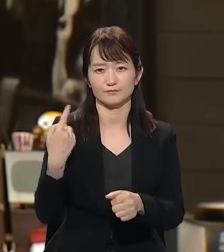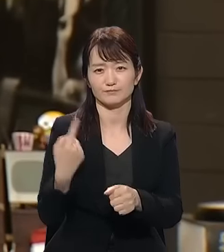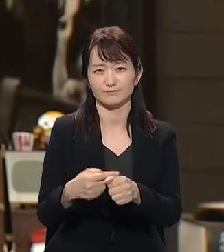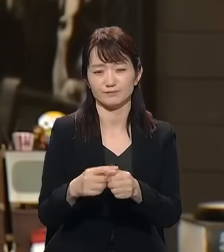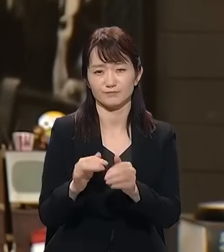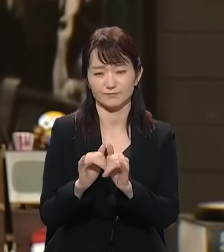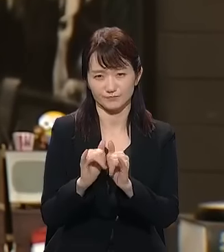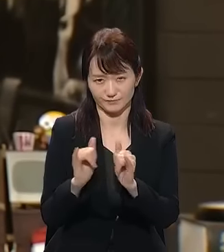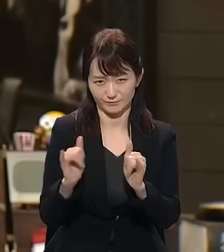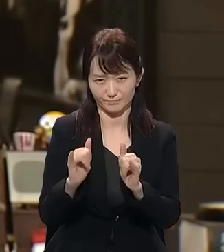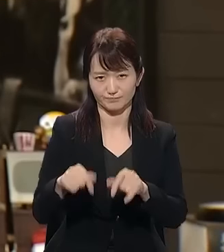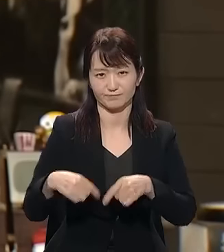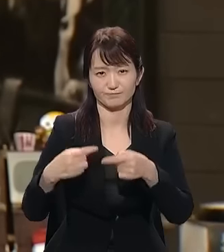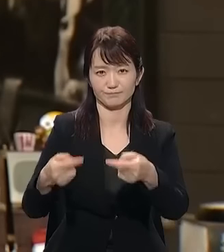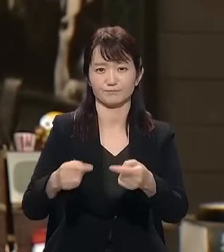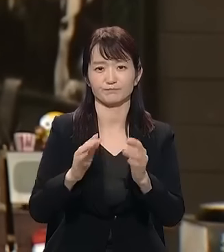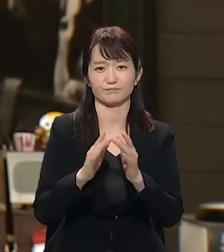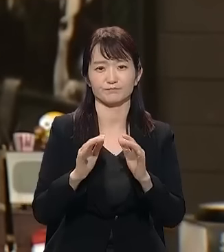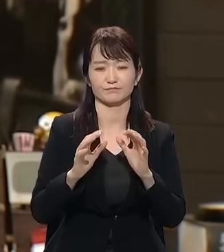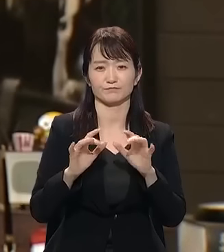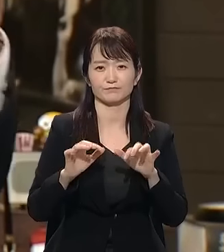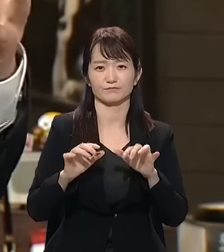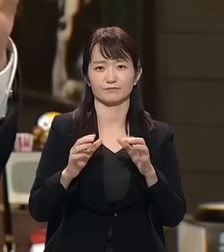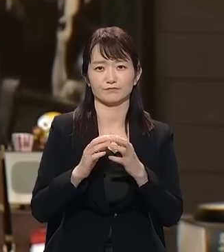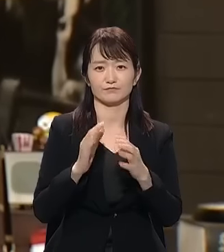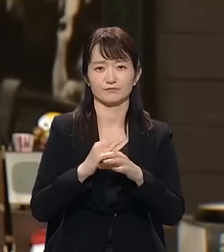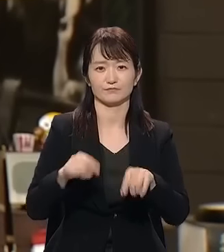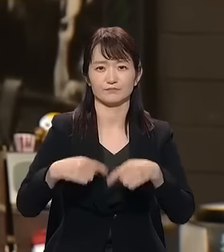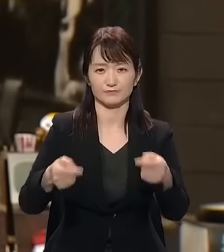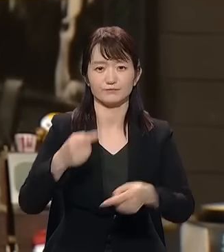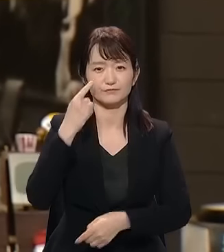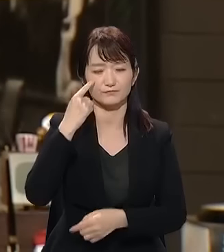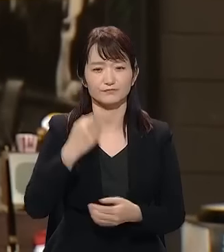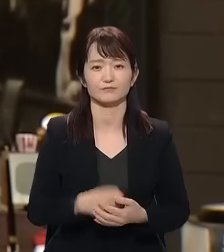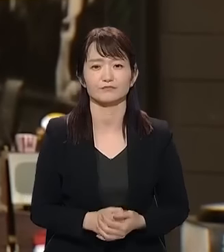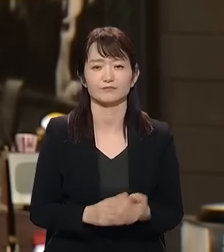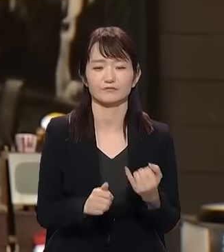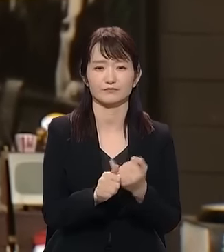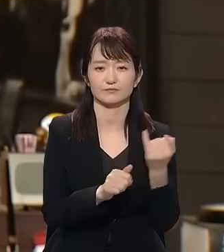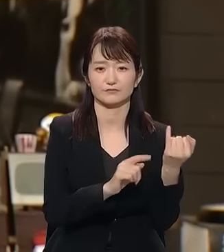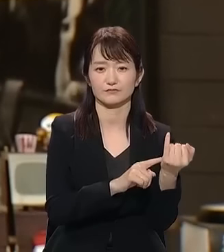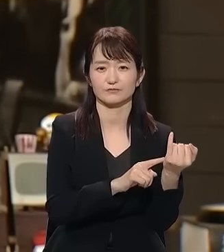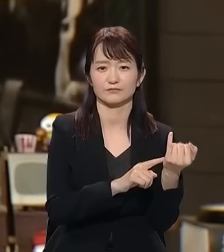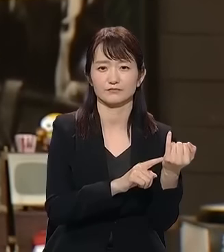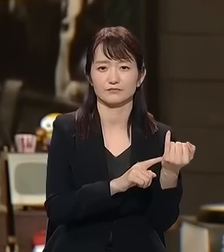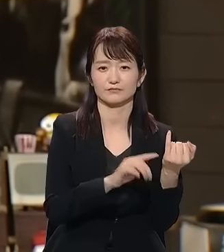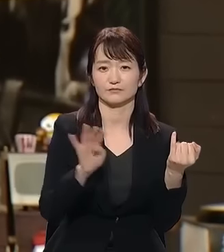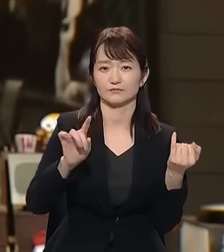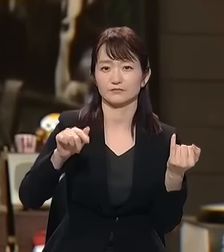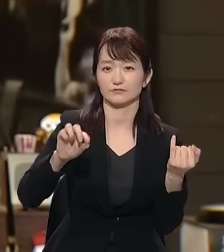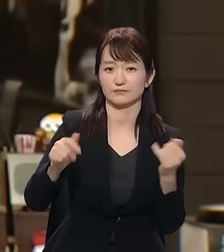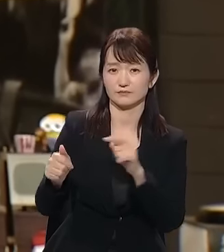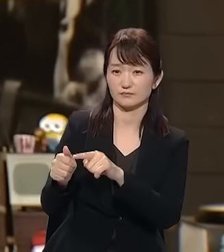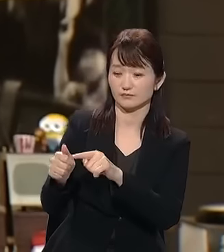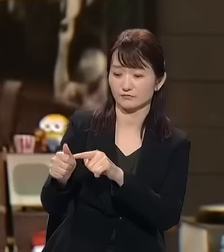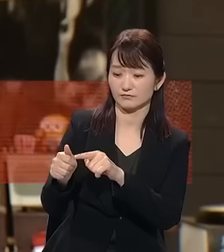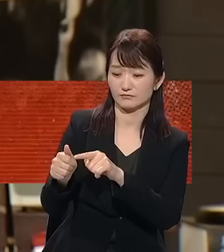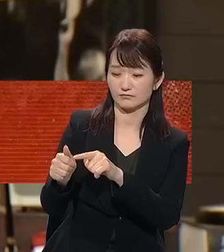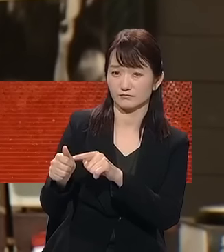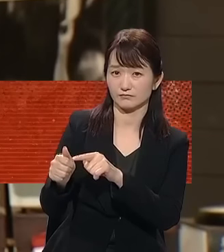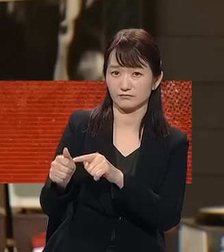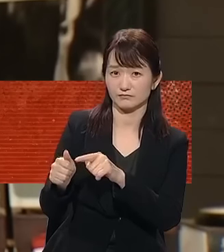분들 함께하고 계신데요 채팅창에로 함께 참여해 보시죠 먼저 사연자 아내입니다 야 백성문 네가